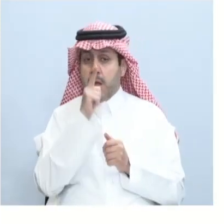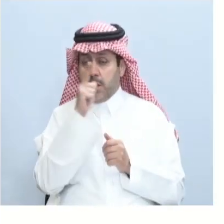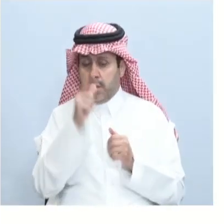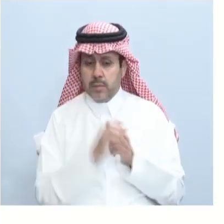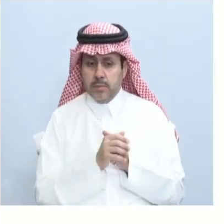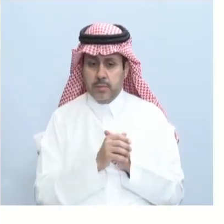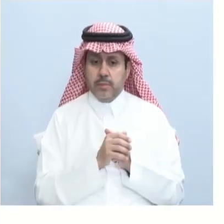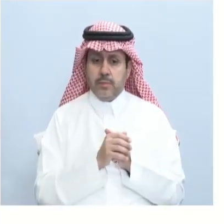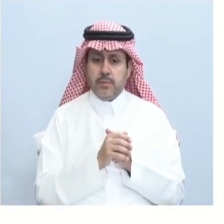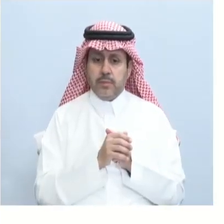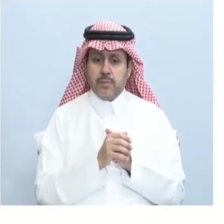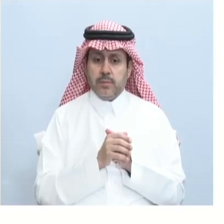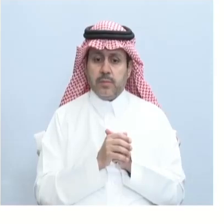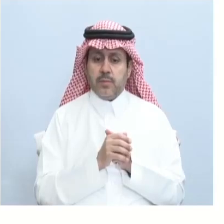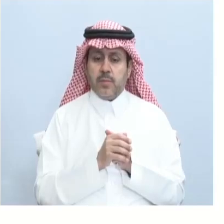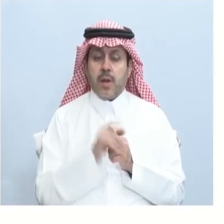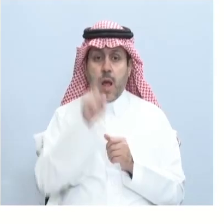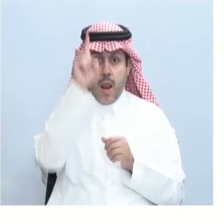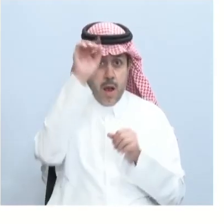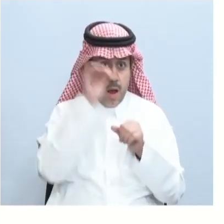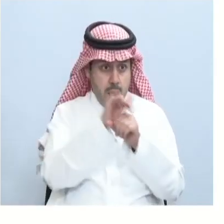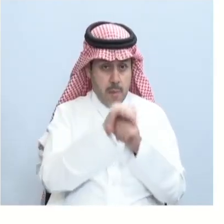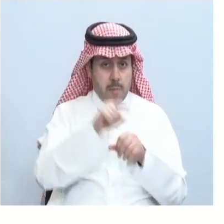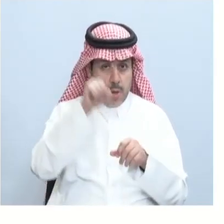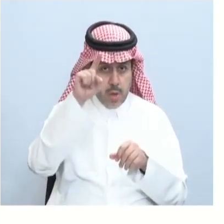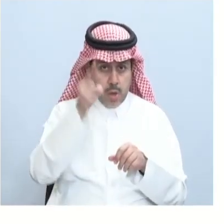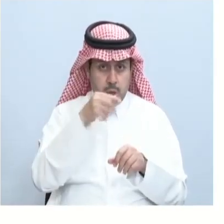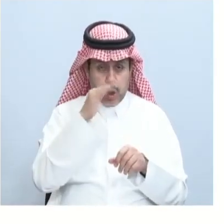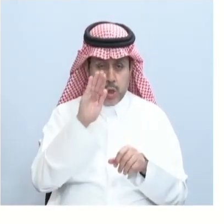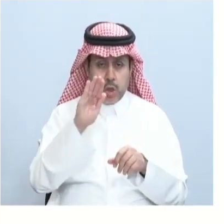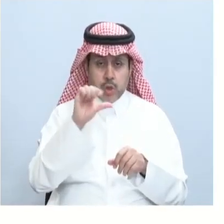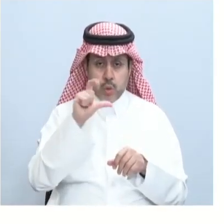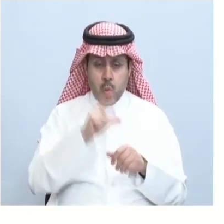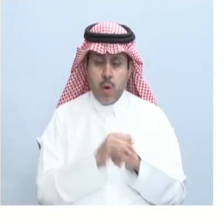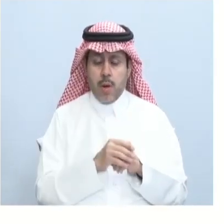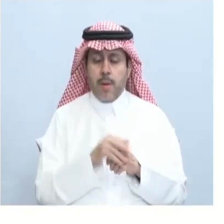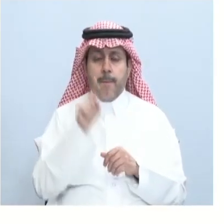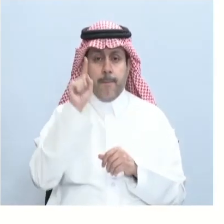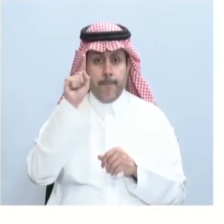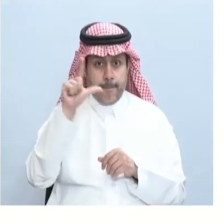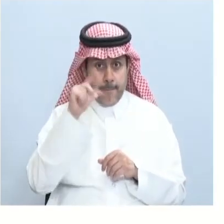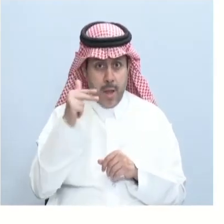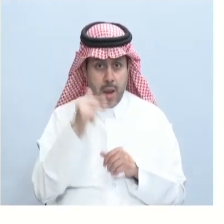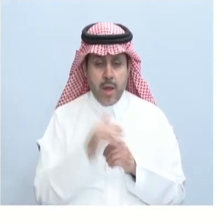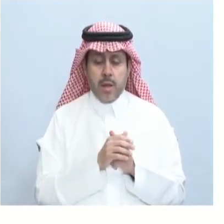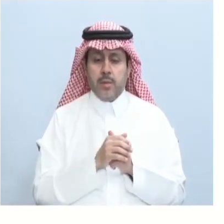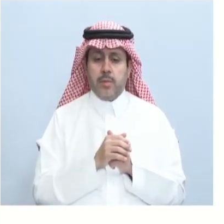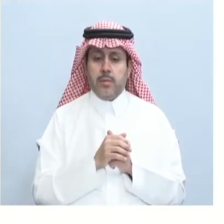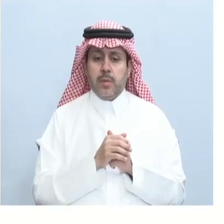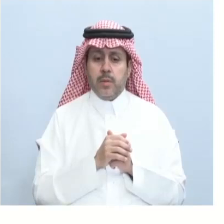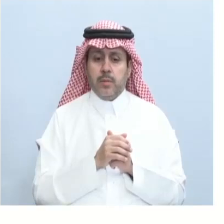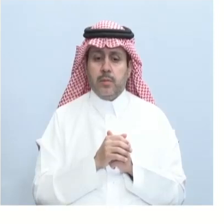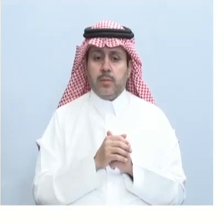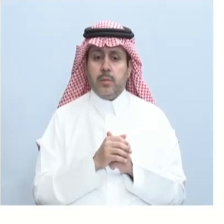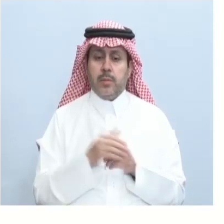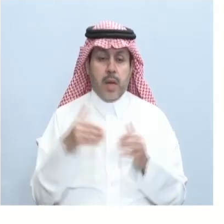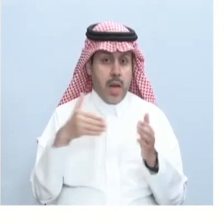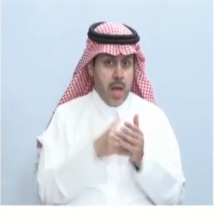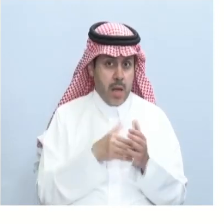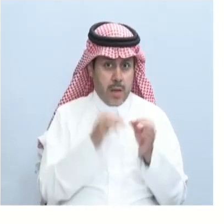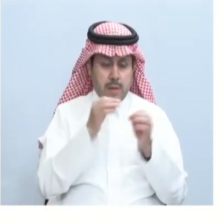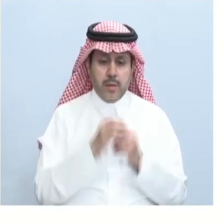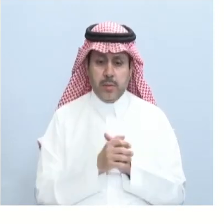يا ايها الرسول بلغ ما انزل اليك من ربك وان لم لم تفعل فما بلغت رسالته والله يعصمك من